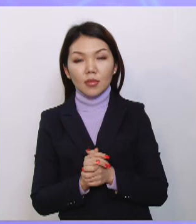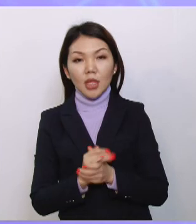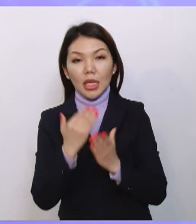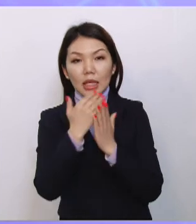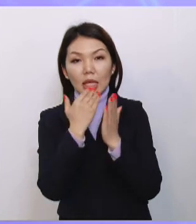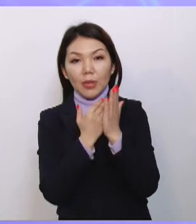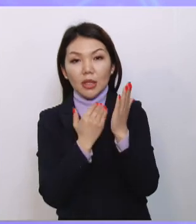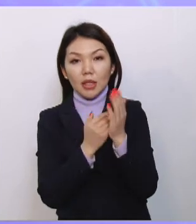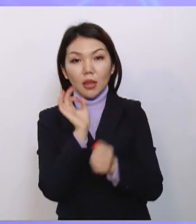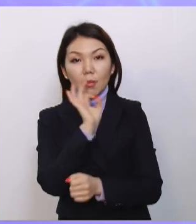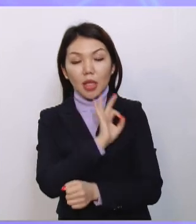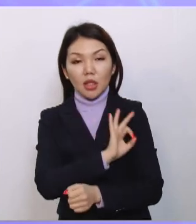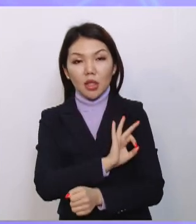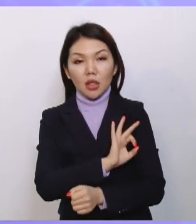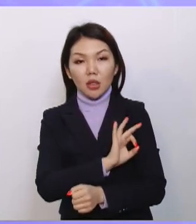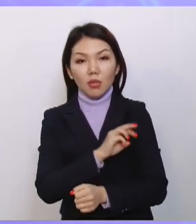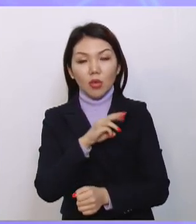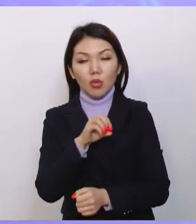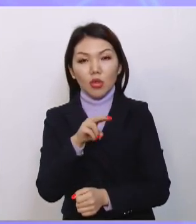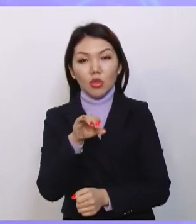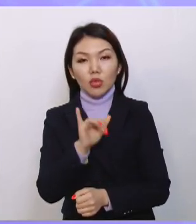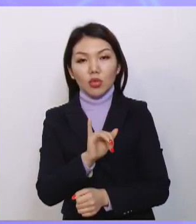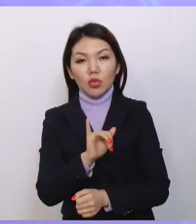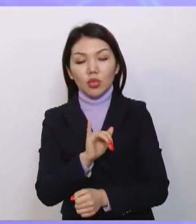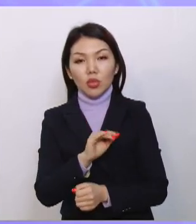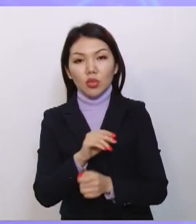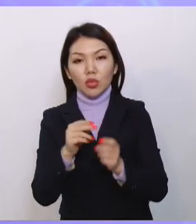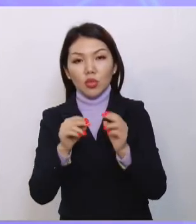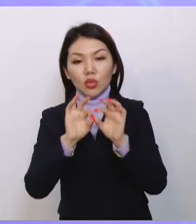Таблицаны пайдаланып, мөмөлөрдү сүрөттөп жазгыла.